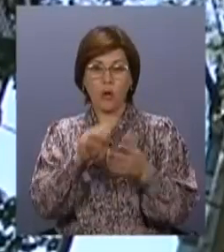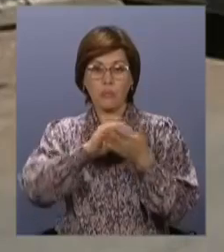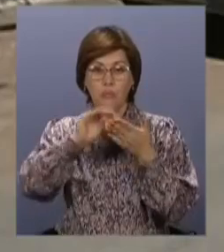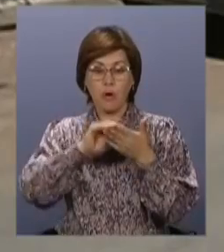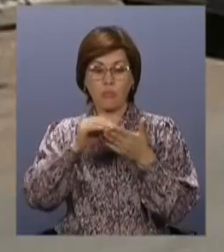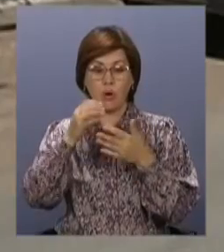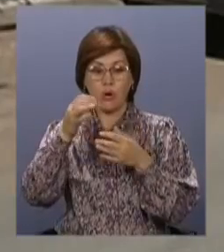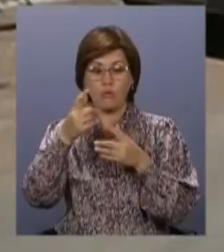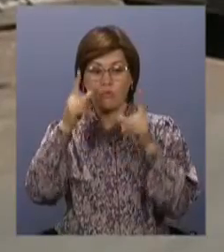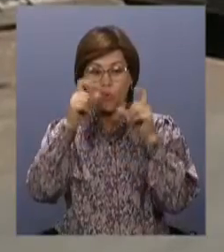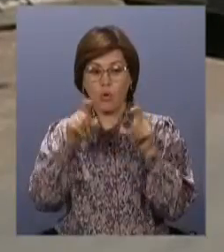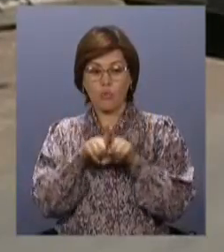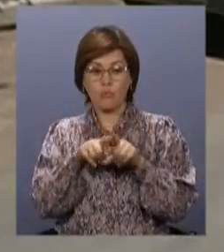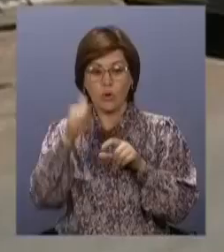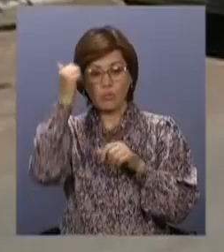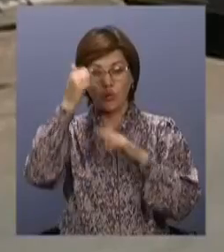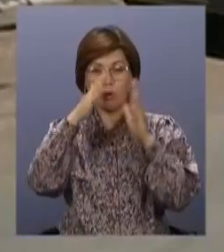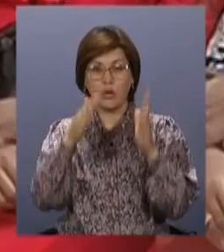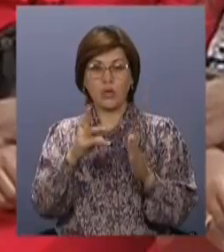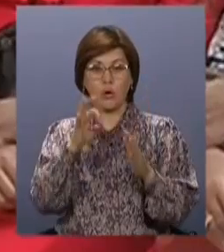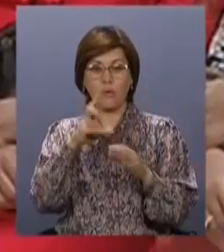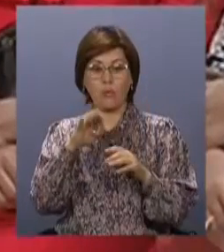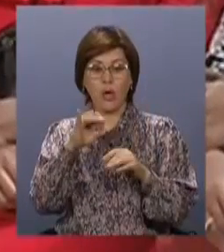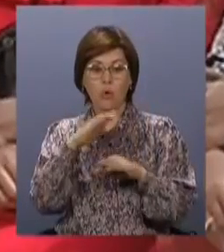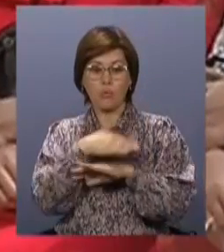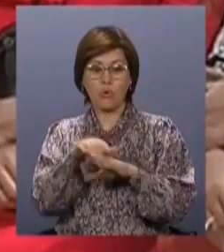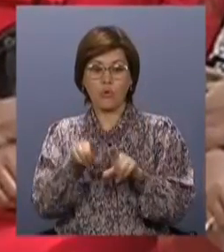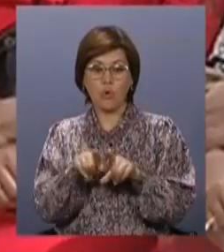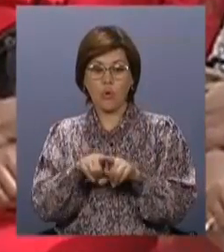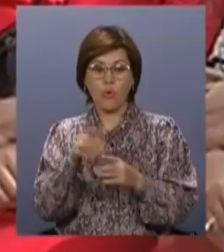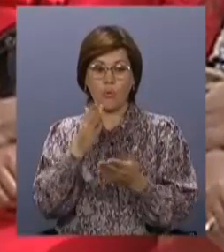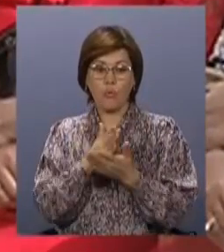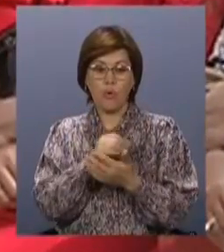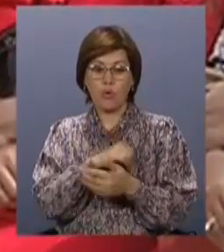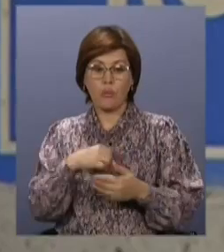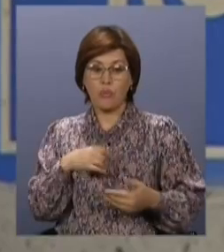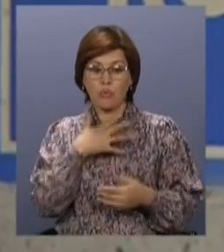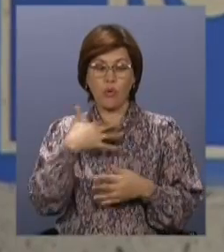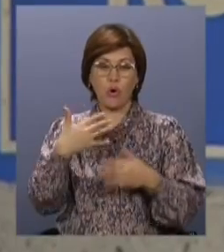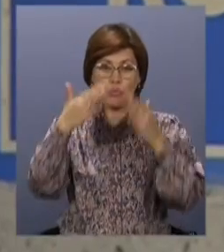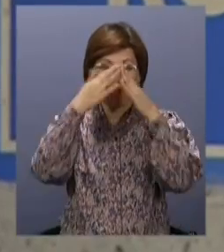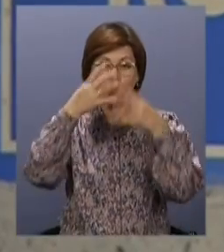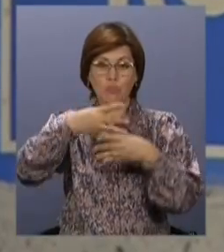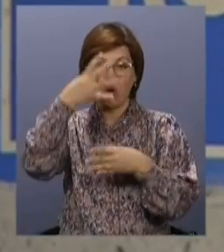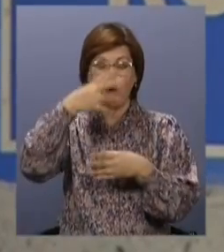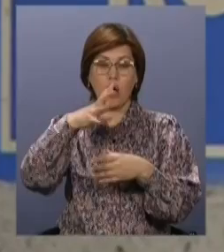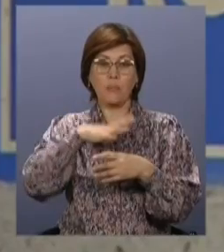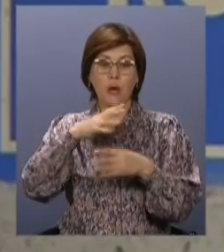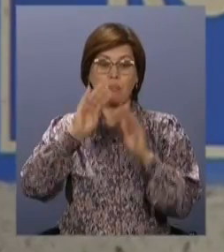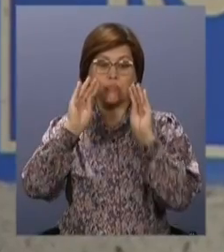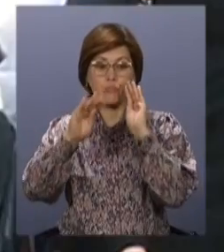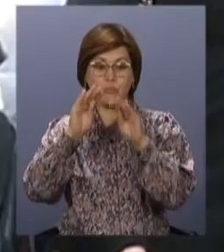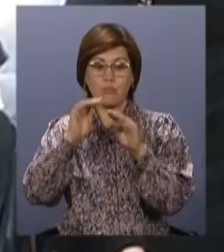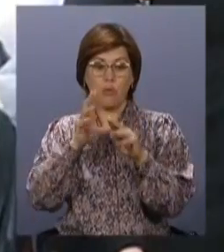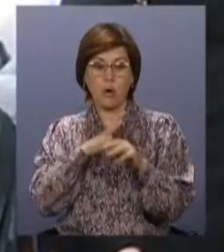бейнеленген ескерткіш белгі Зейінков және Бөгенбай Батыр көшелерінің қиылысында өзі тұрған көп қабатты үйдің қабырғасына ілінді. Інісінің